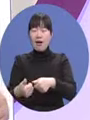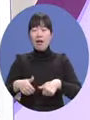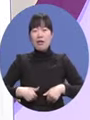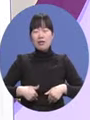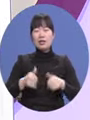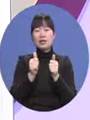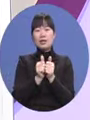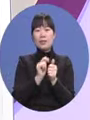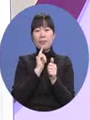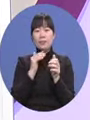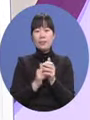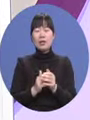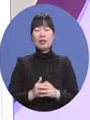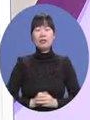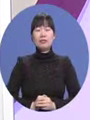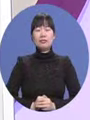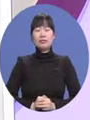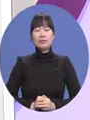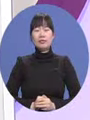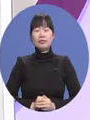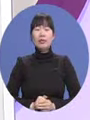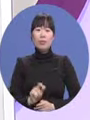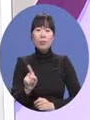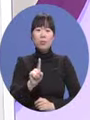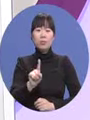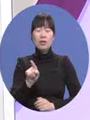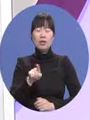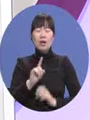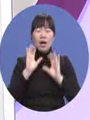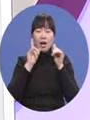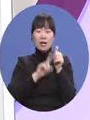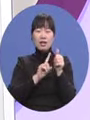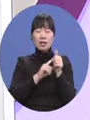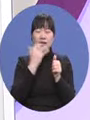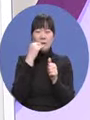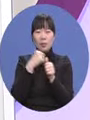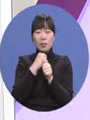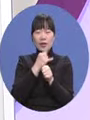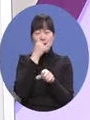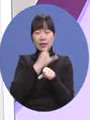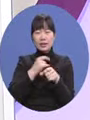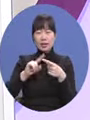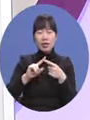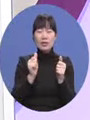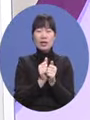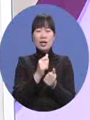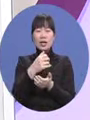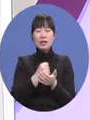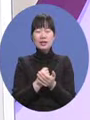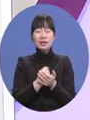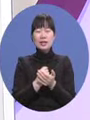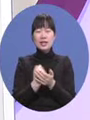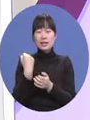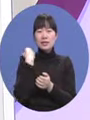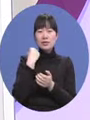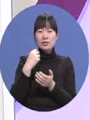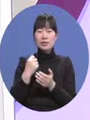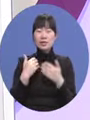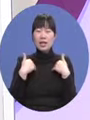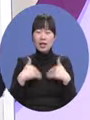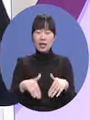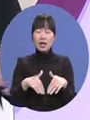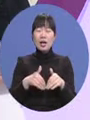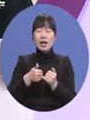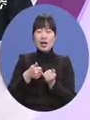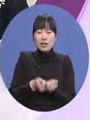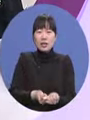그게 남자거든요. 그러니까 이건 뭡니까? 어떤 애를 갖다가 성폭행을 했다는 거는 남자가 가진 그때의 물리력을 가지고 약한 애를